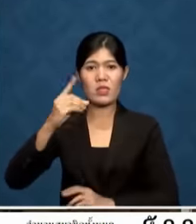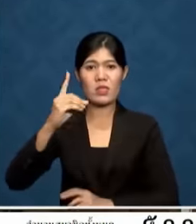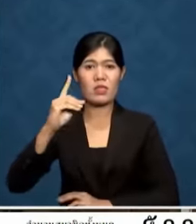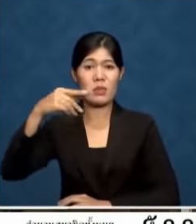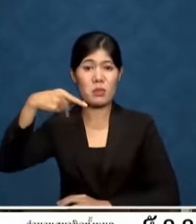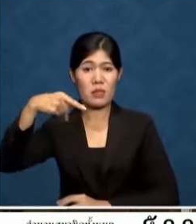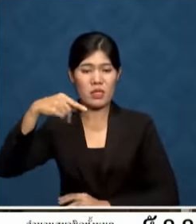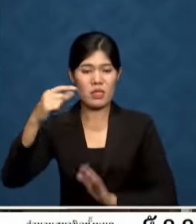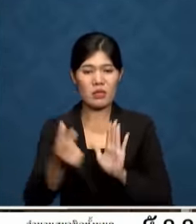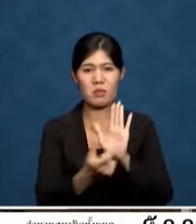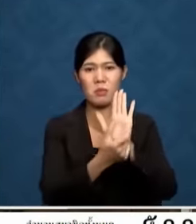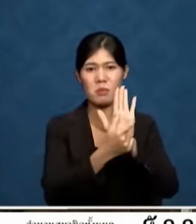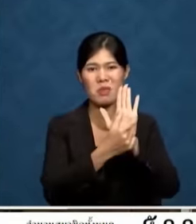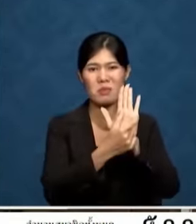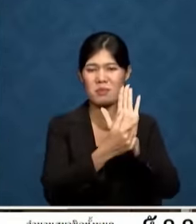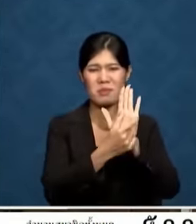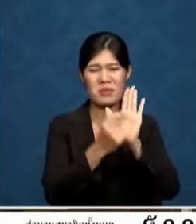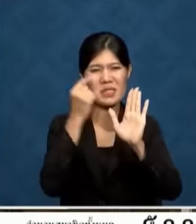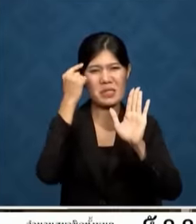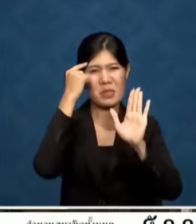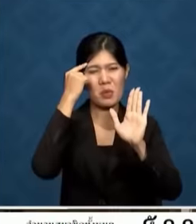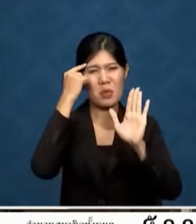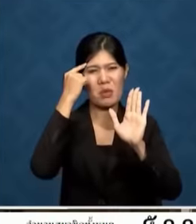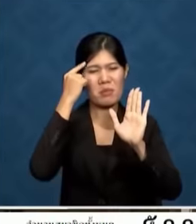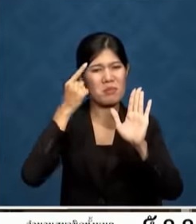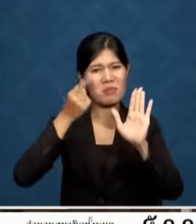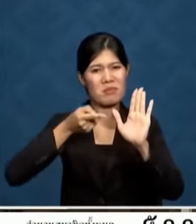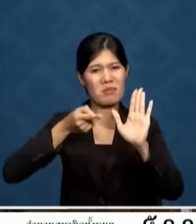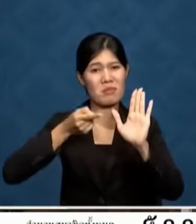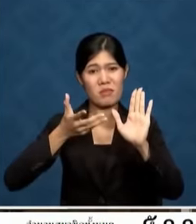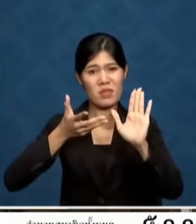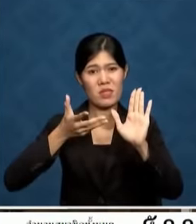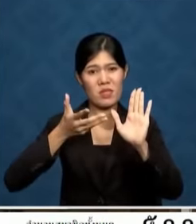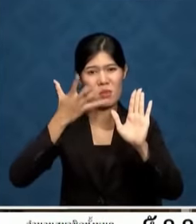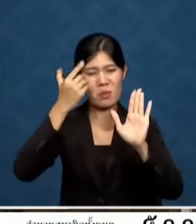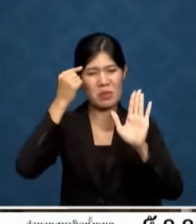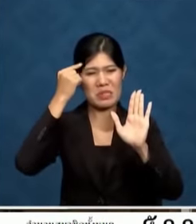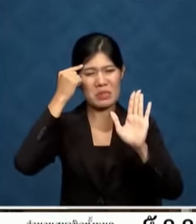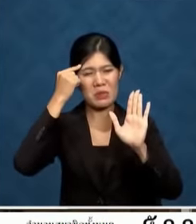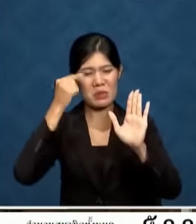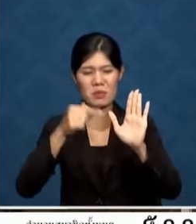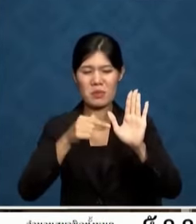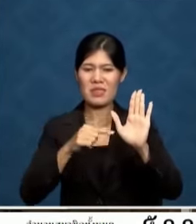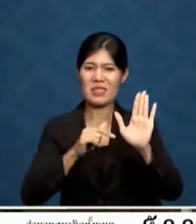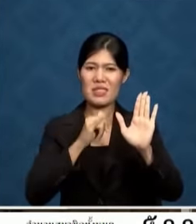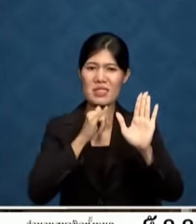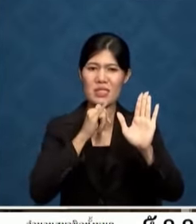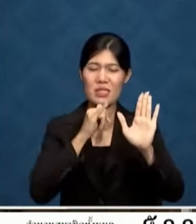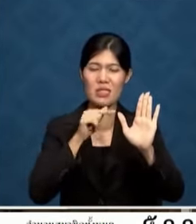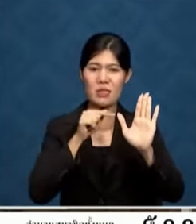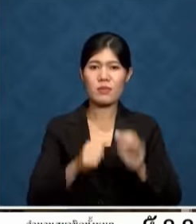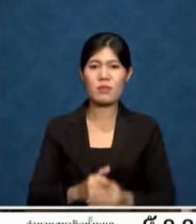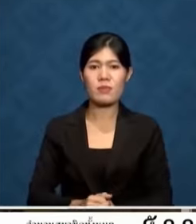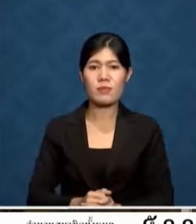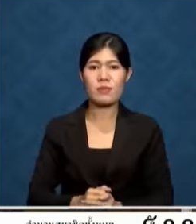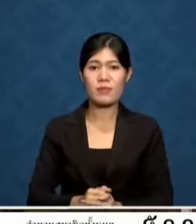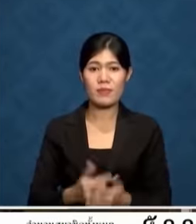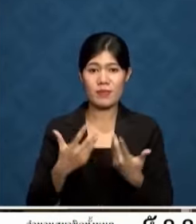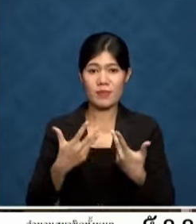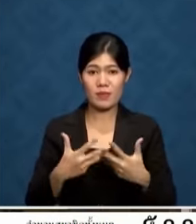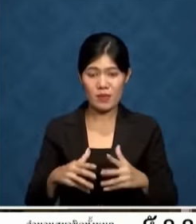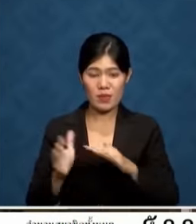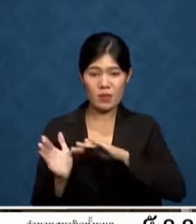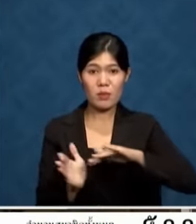ครับเป็น GDPฟองสบู่มครับขี้เหร่ที่ 5เรื่องจิอ